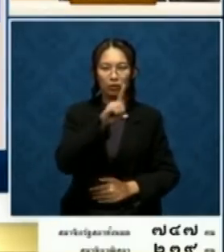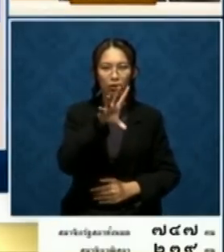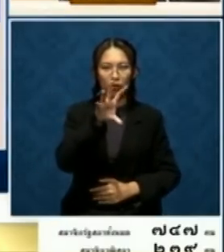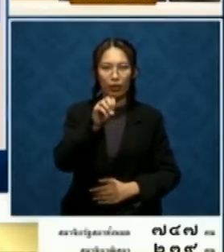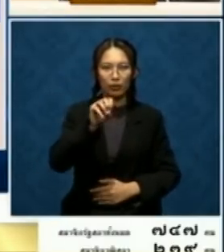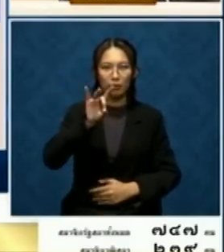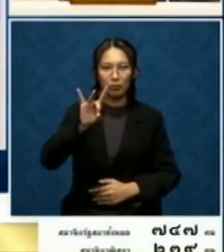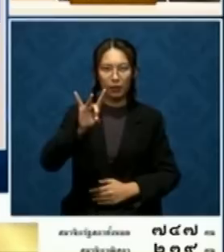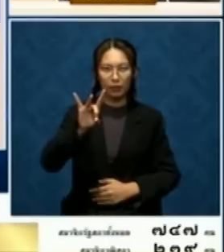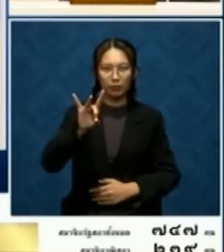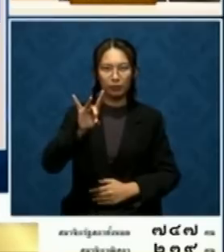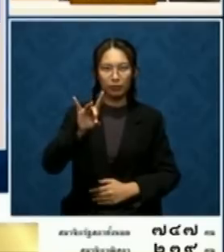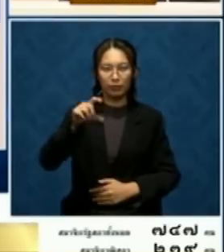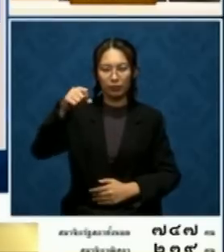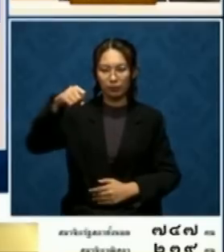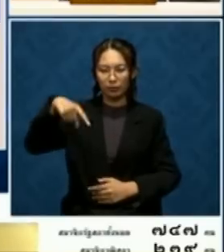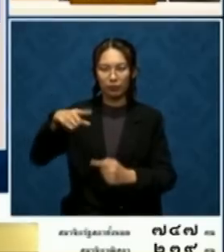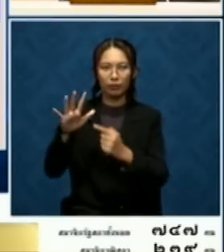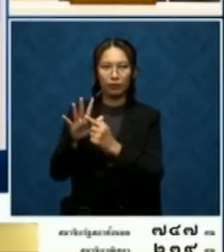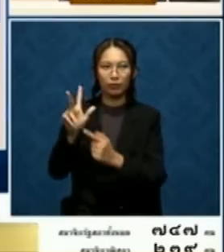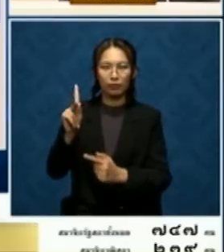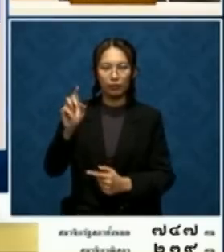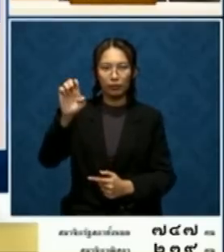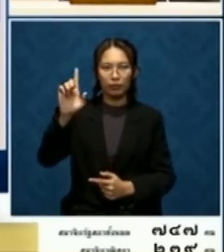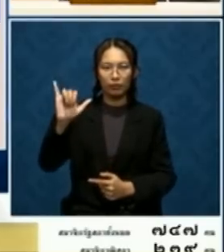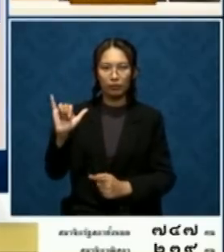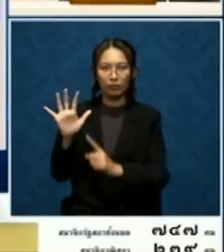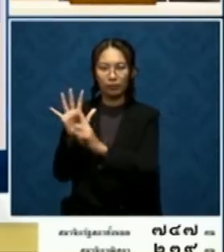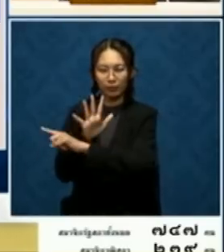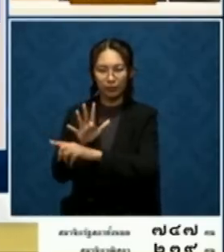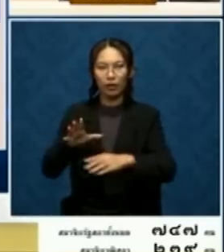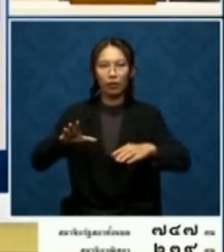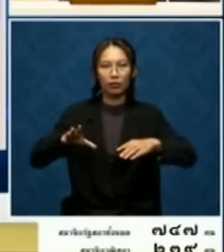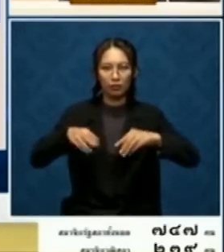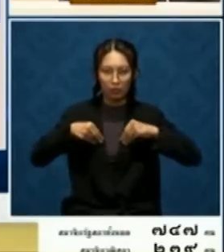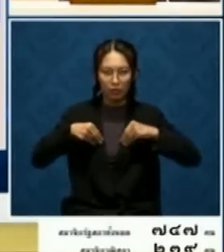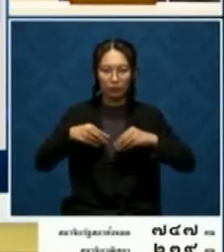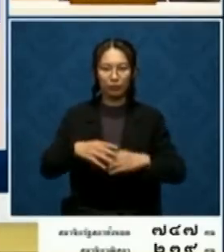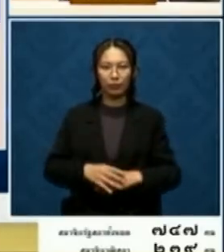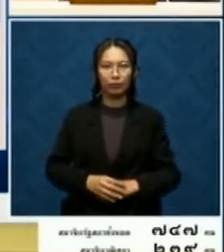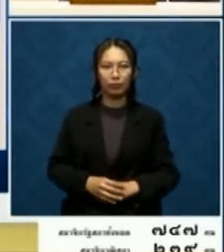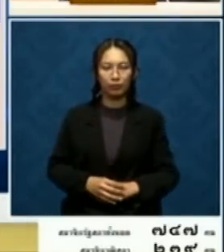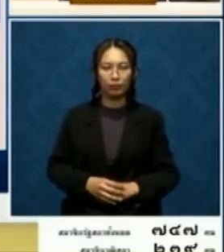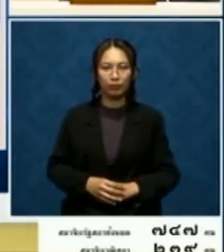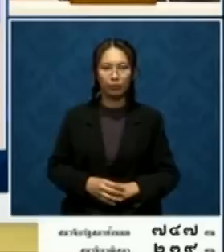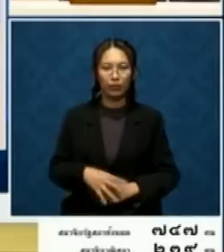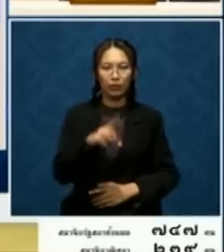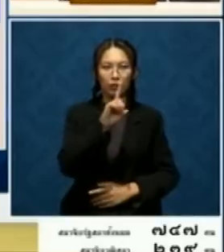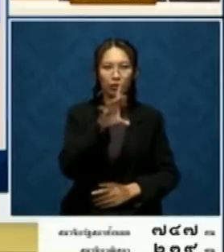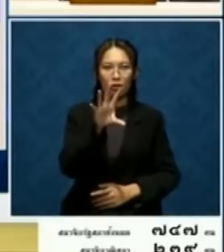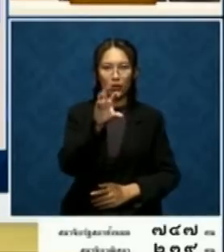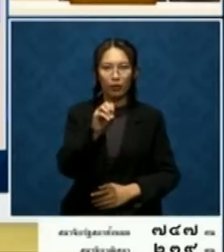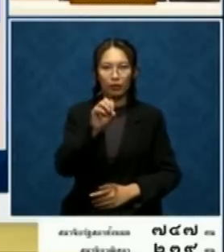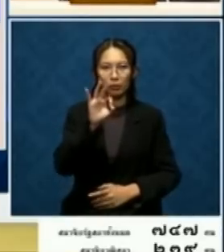เนี่ย ไป28แล้วนะคะอาจารย์สำหรับสมาชิกวุฒิสภา ไปหมดครับดังนั้นแสดงว่าความกังวลใจเกี่ยวกับเ